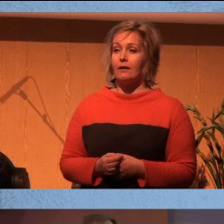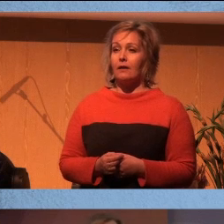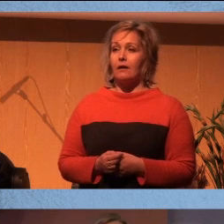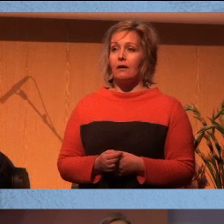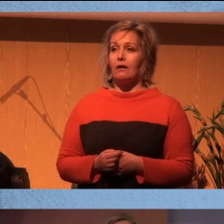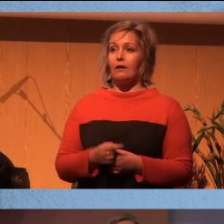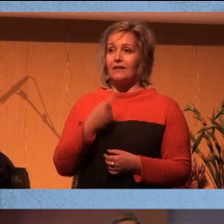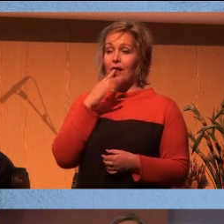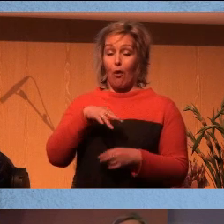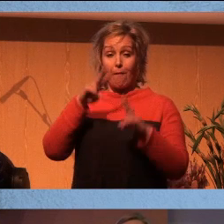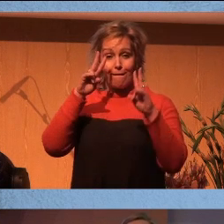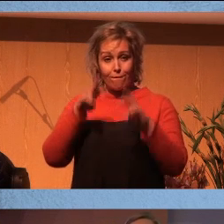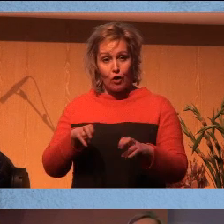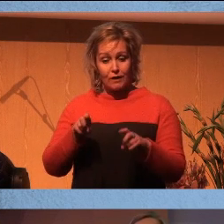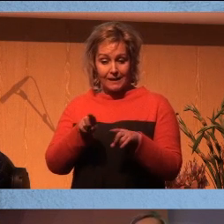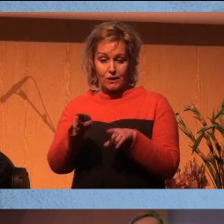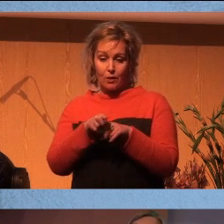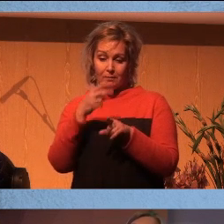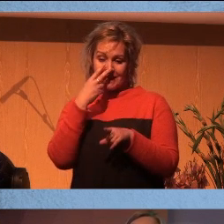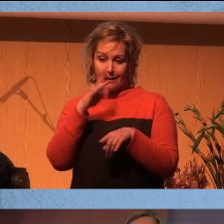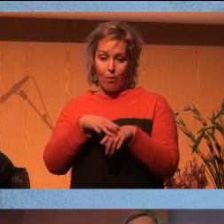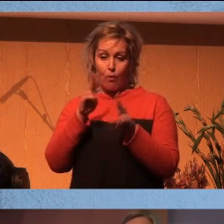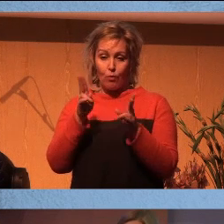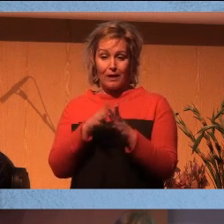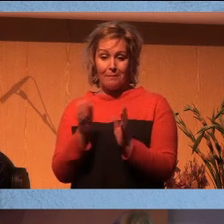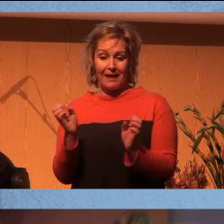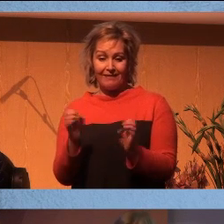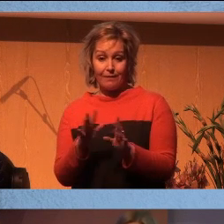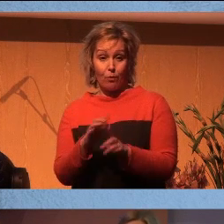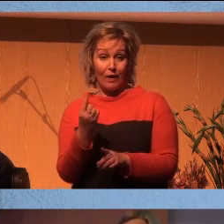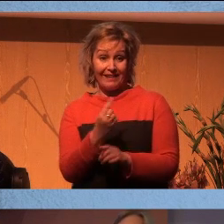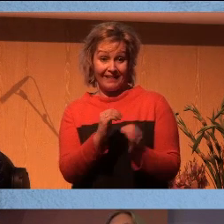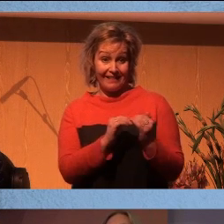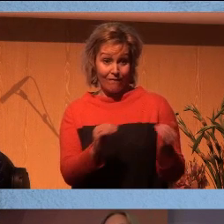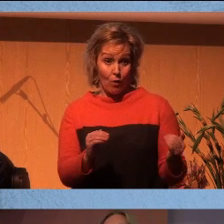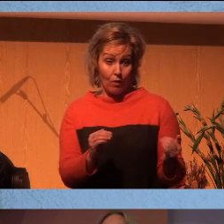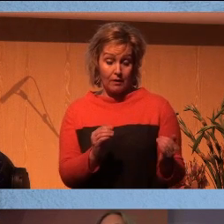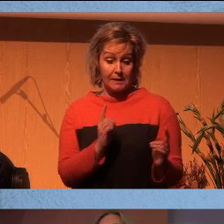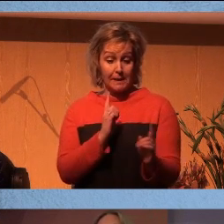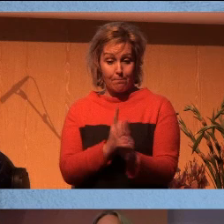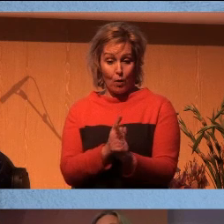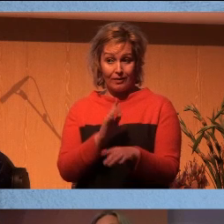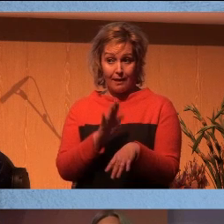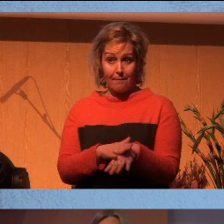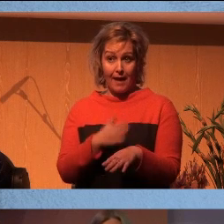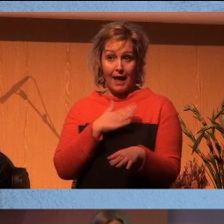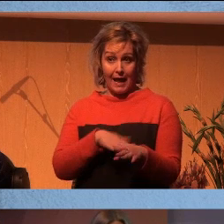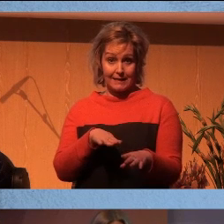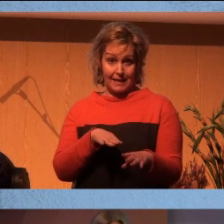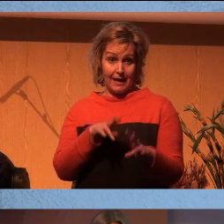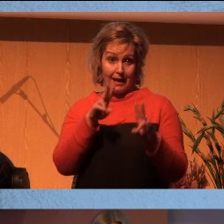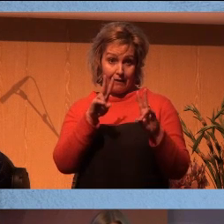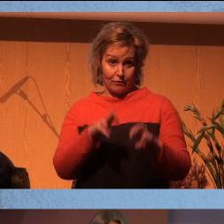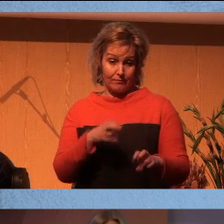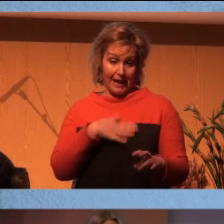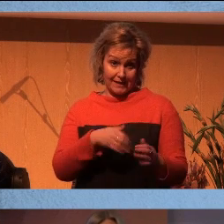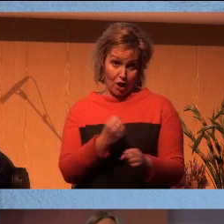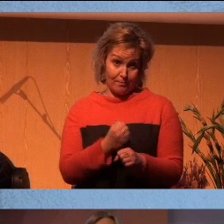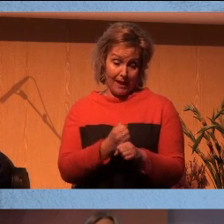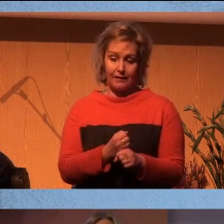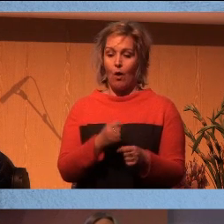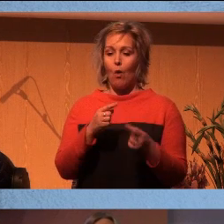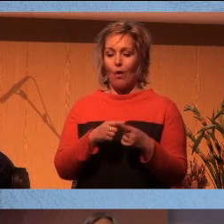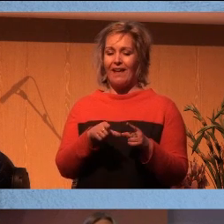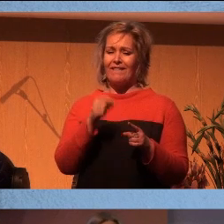Jeg skal snakke om forskningen som ser på brukermedvirkning på individnivå, altså i møte med helsepersonell og helsetjeneste. Og